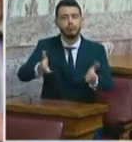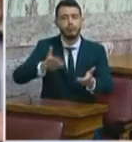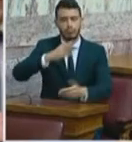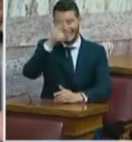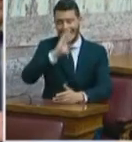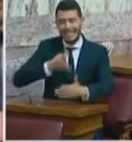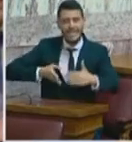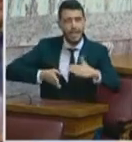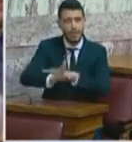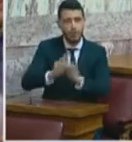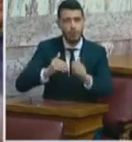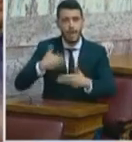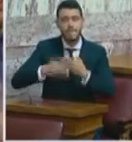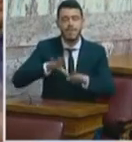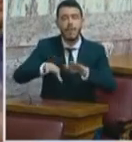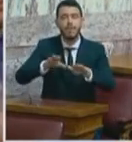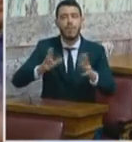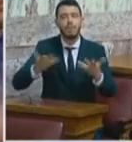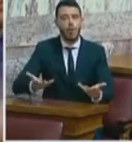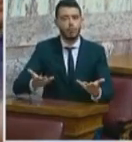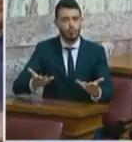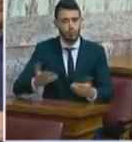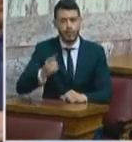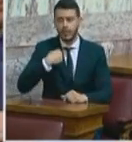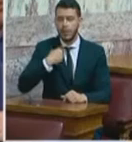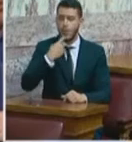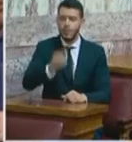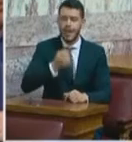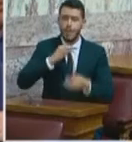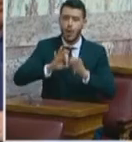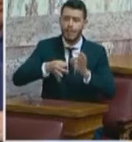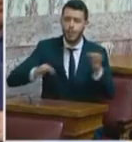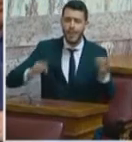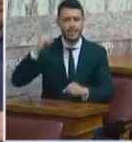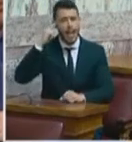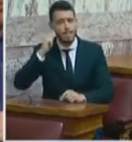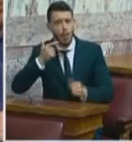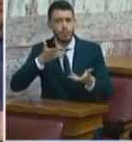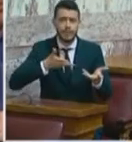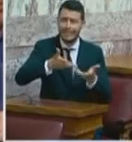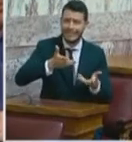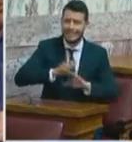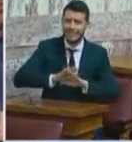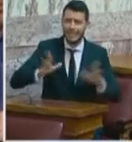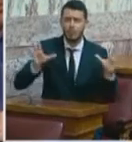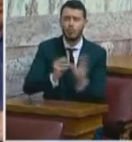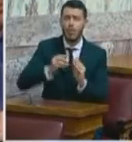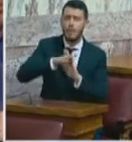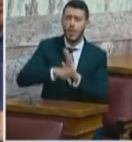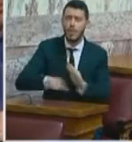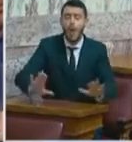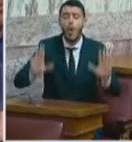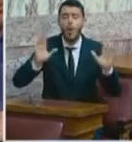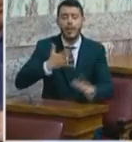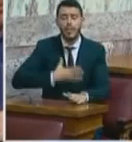σήμερα. Και δεν λέω εγώ τώρα να πιάσουμε τις λεπτομέρειες, να δούμε τις απόψεις μας για το παροϊκό μοντέλο. Λέμε το πλαίσιο, το βασικό